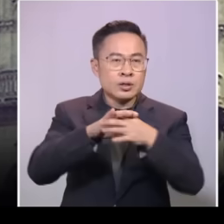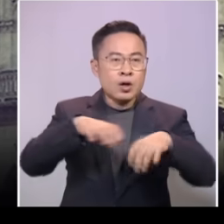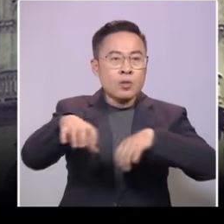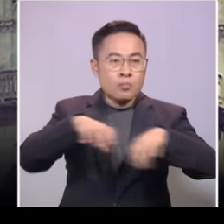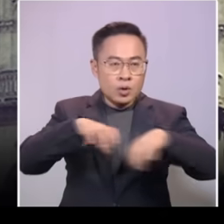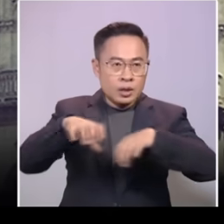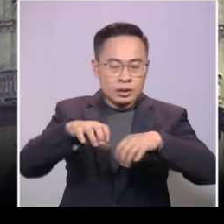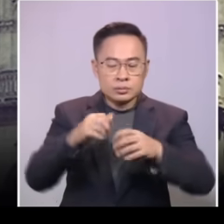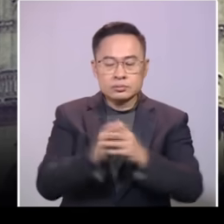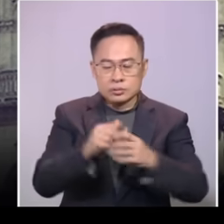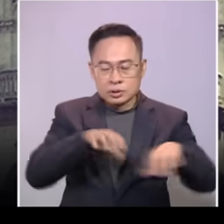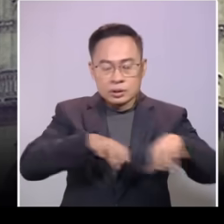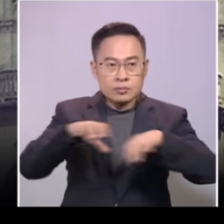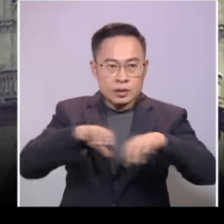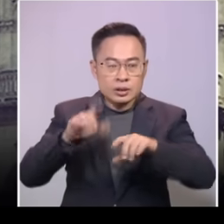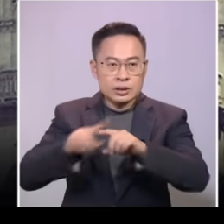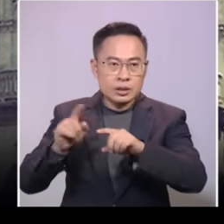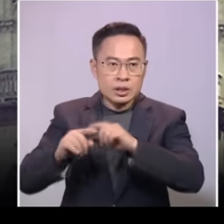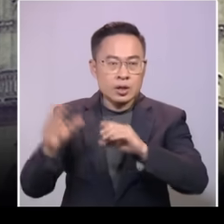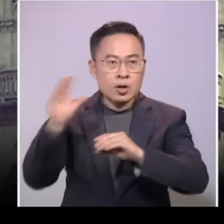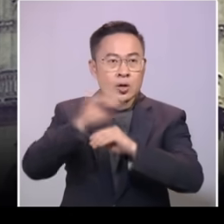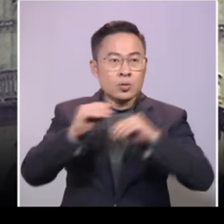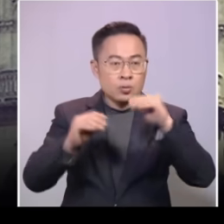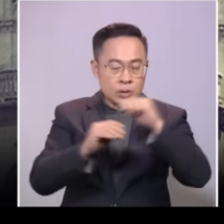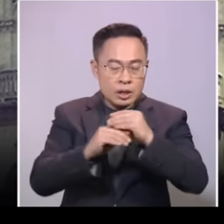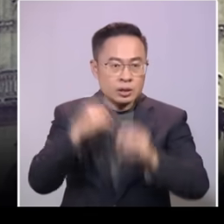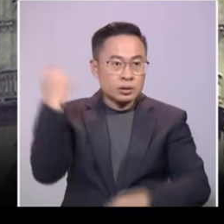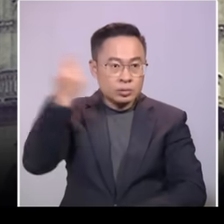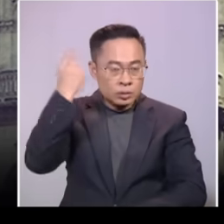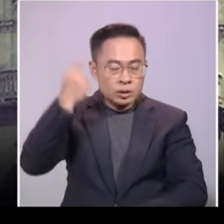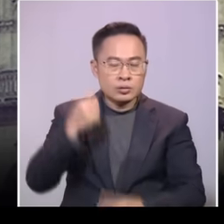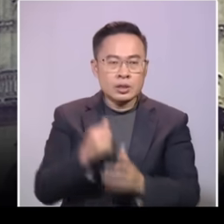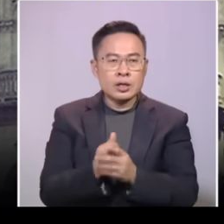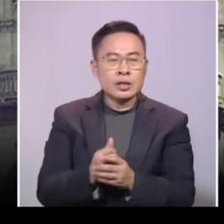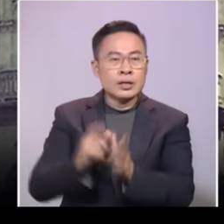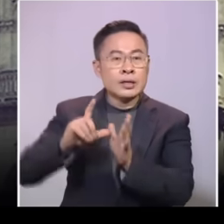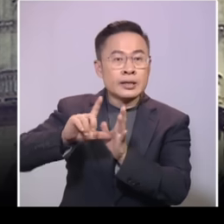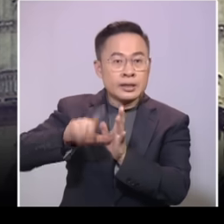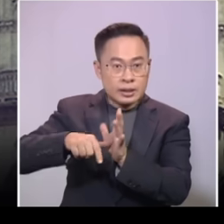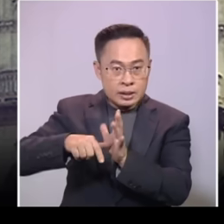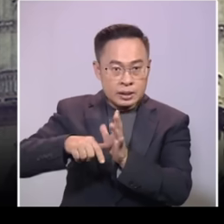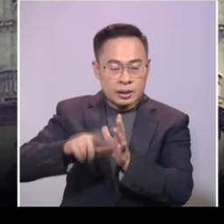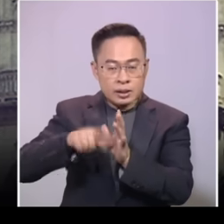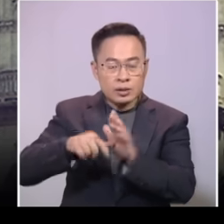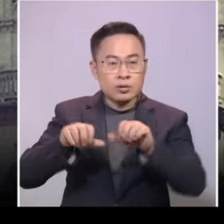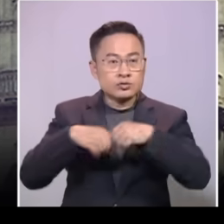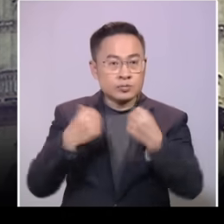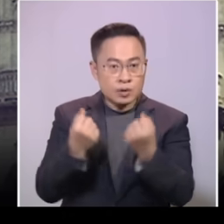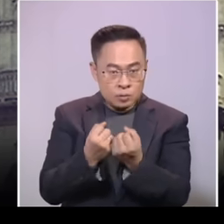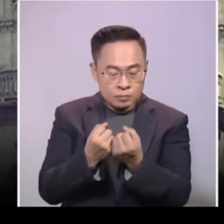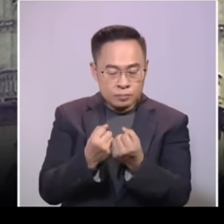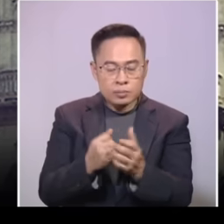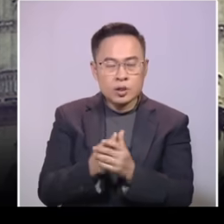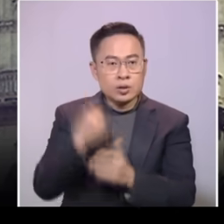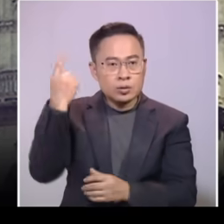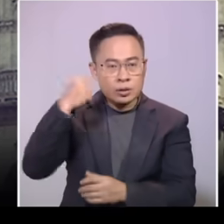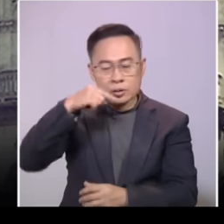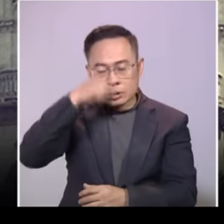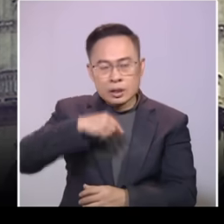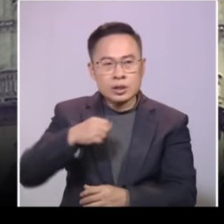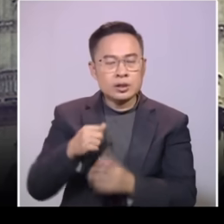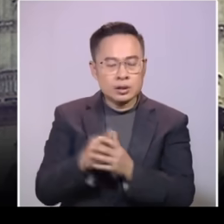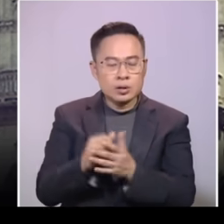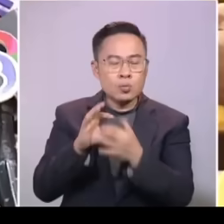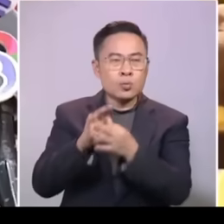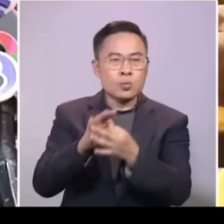บริหารที่เป็นปัจจัยหลักเพราะฉะนั้นโครงการด้านการท่องเที่ยวเนี่ยทางเลขาธิการของสมาคมแอตต้าเนี่ยนะฮะก็มองว่า